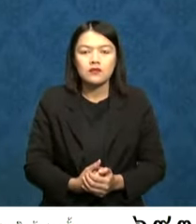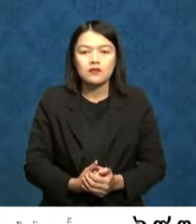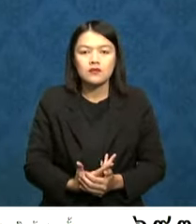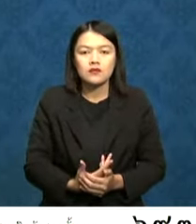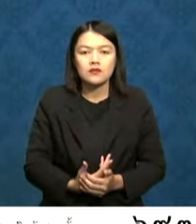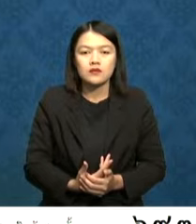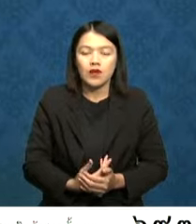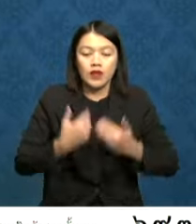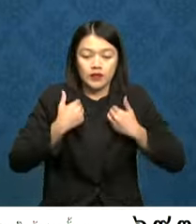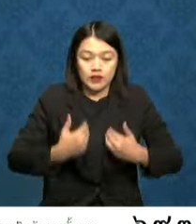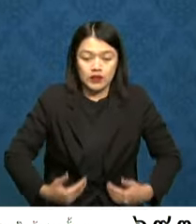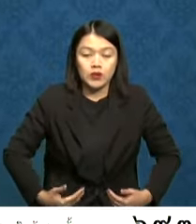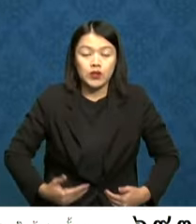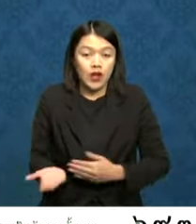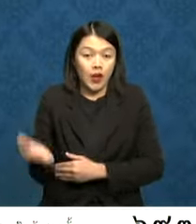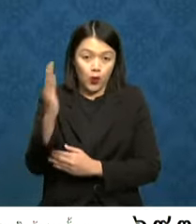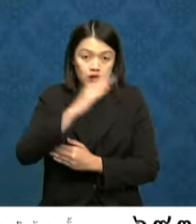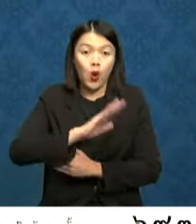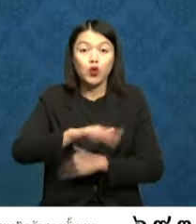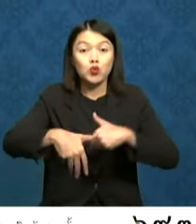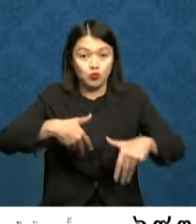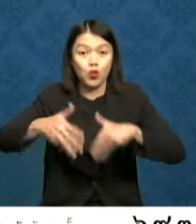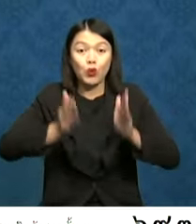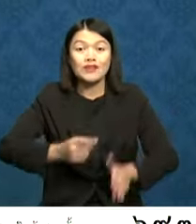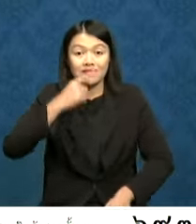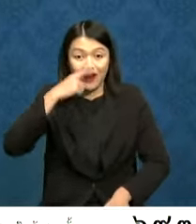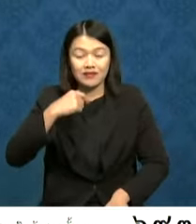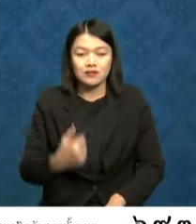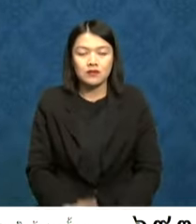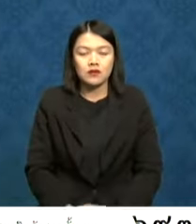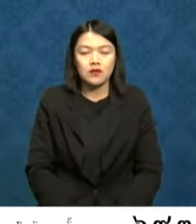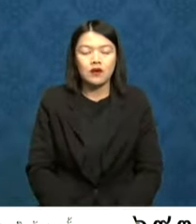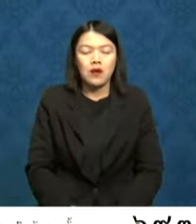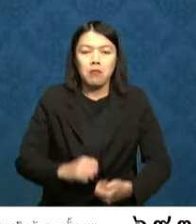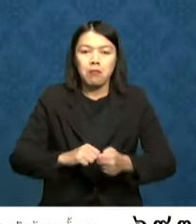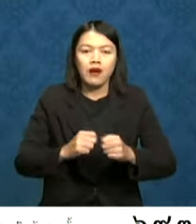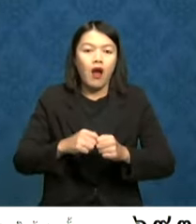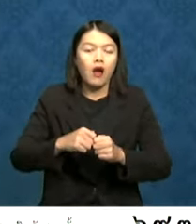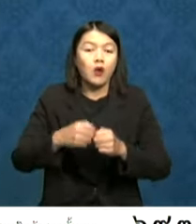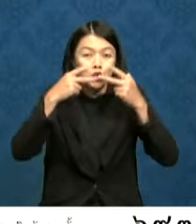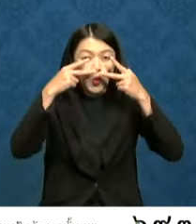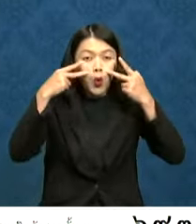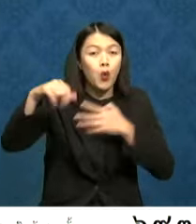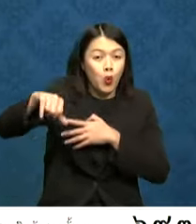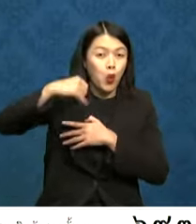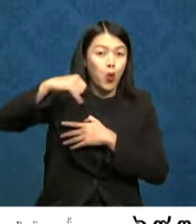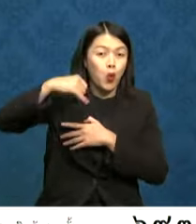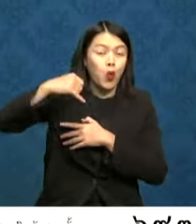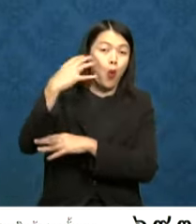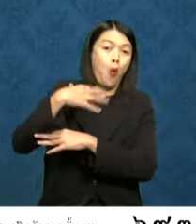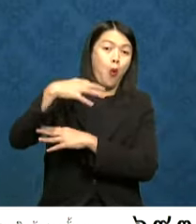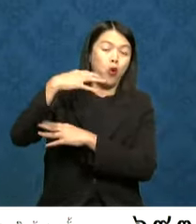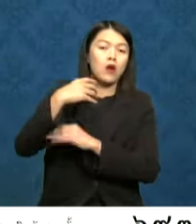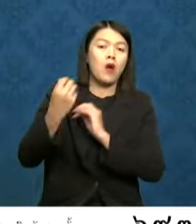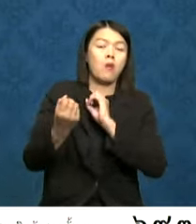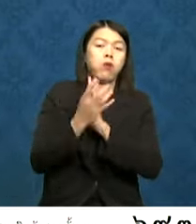ท้าทายด้านชีวิตรายวันครับท่านประธานประชาชนคนไทยในทุกวันนี้ยังต้องเจอกับปัญหาแก๊ง Call Centerสร้างมูลค่าความเสียหาย